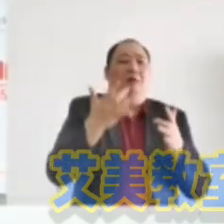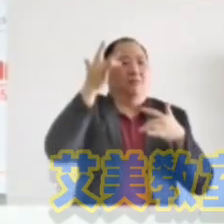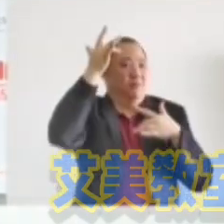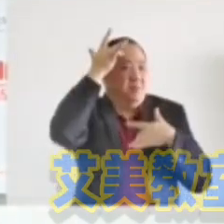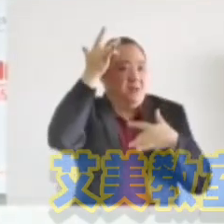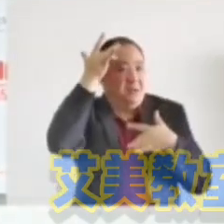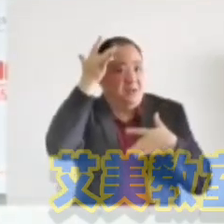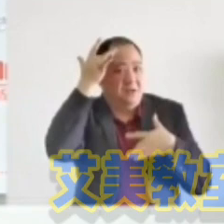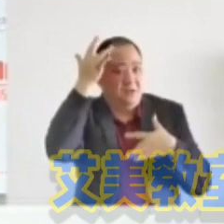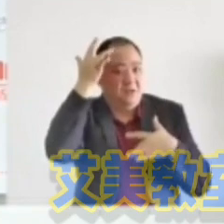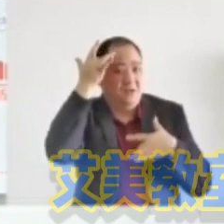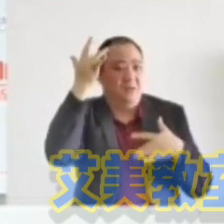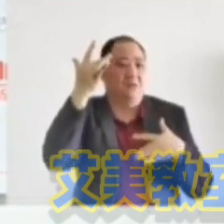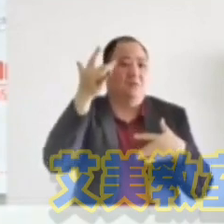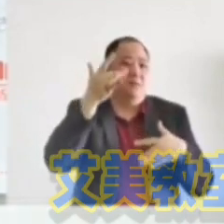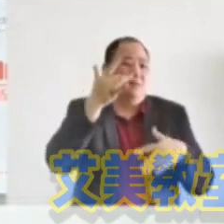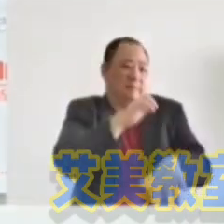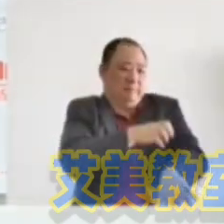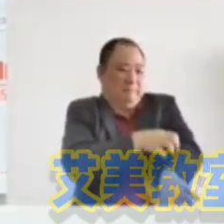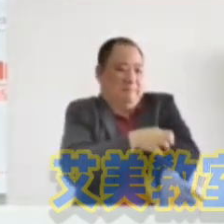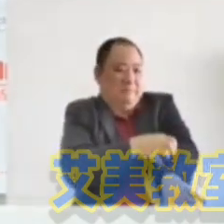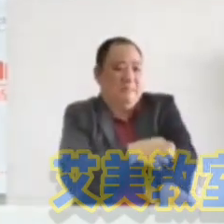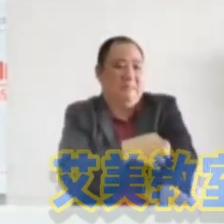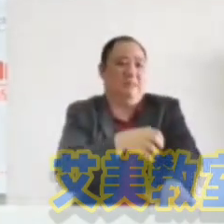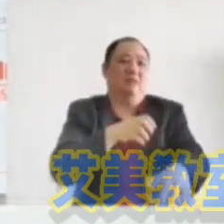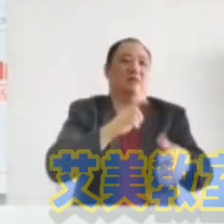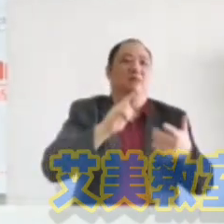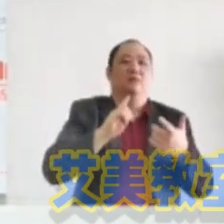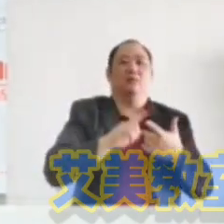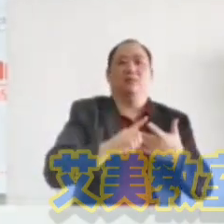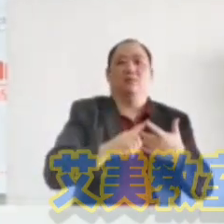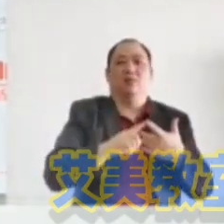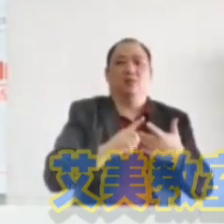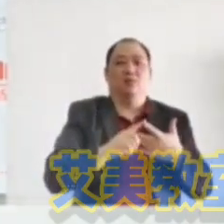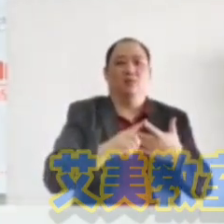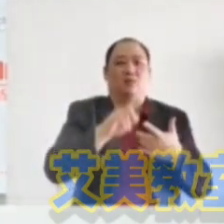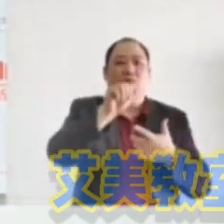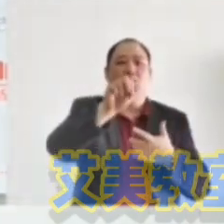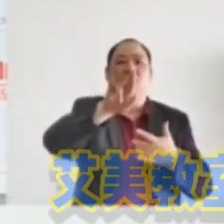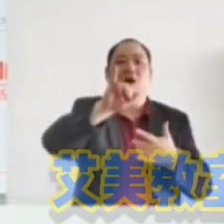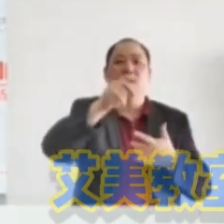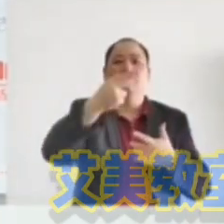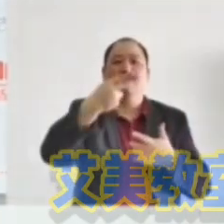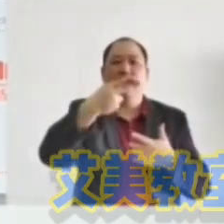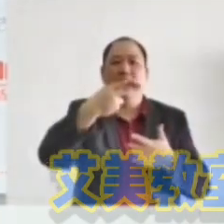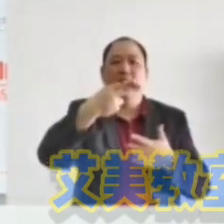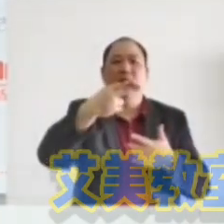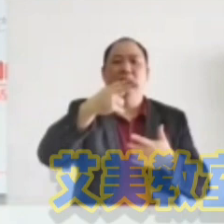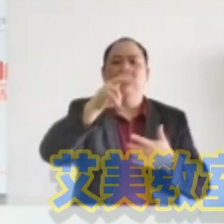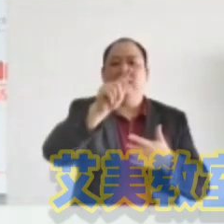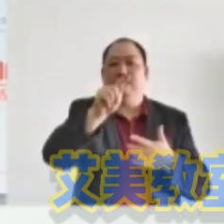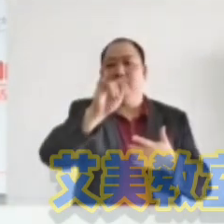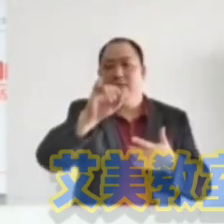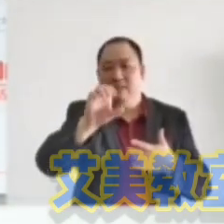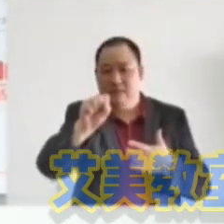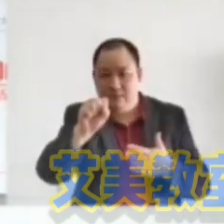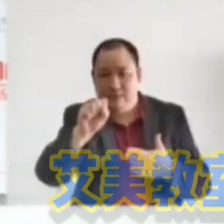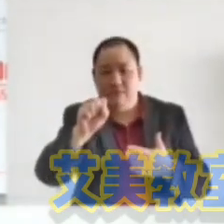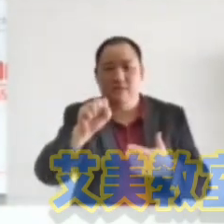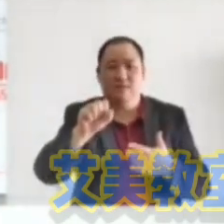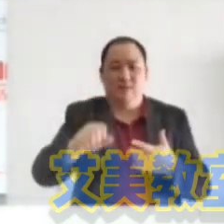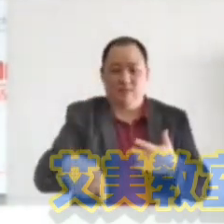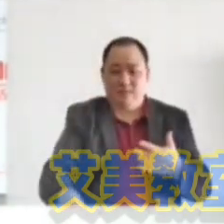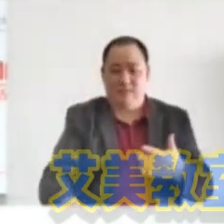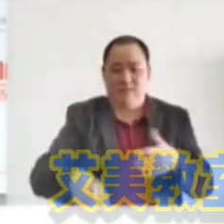生，就是这个牛皮癣、红斑狼疮症、关节炎 arthritis， 都是因为免疫细胞过高而导致而成